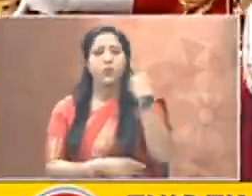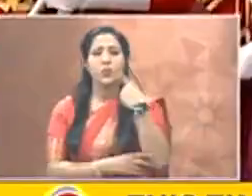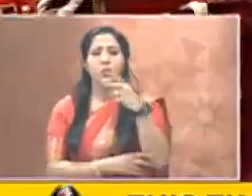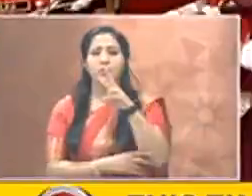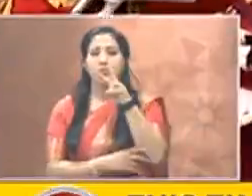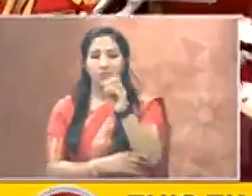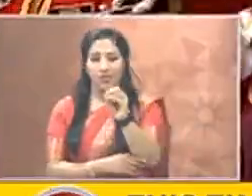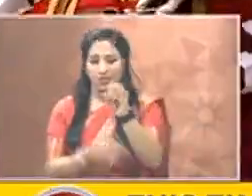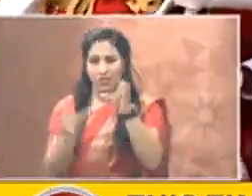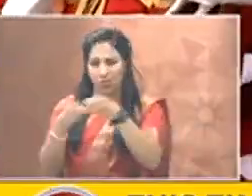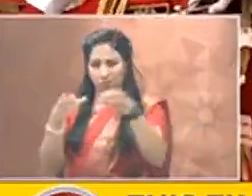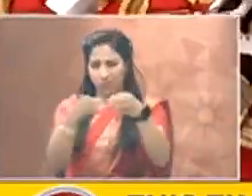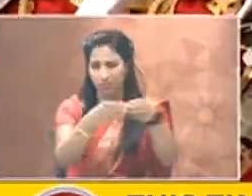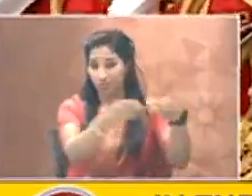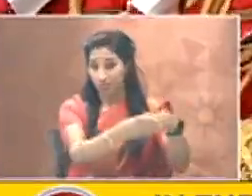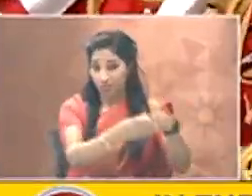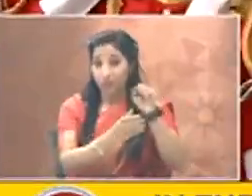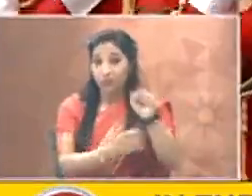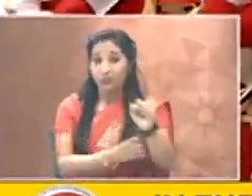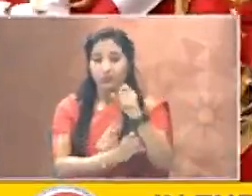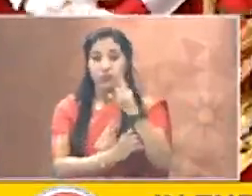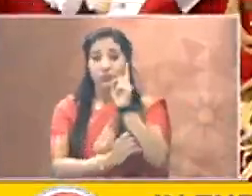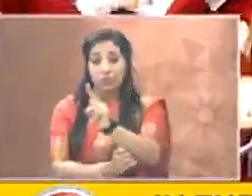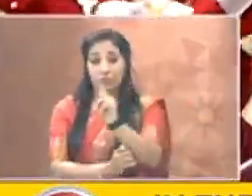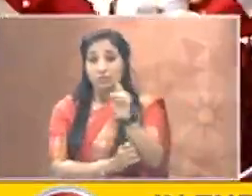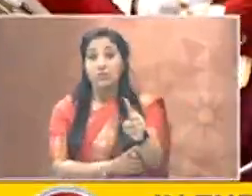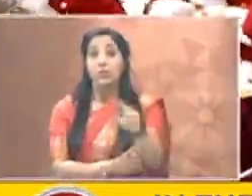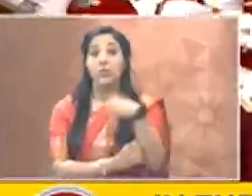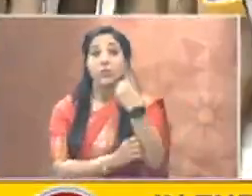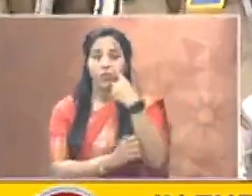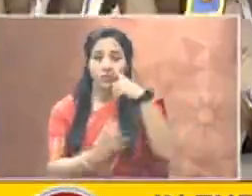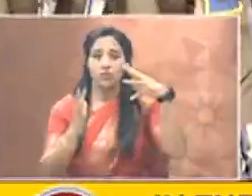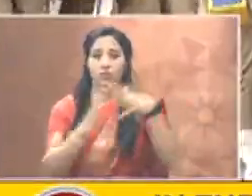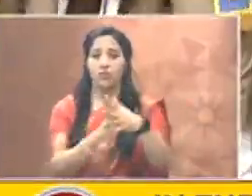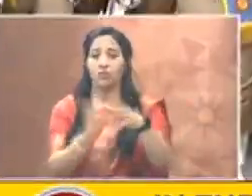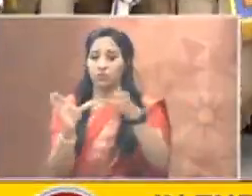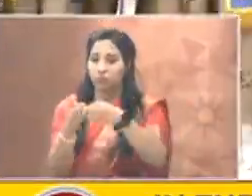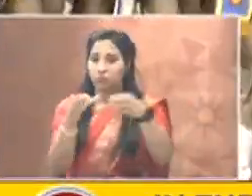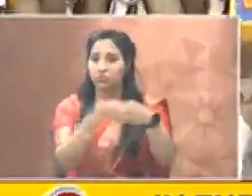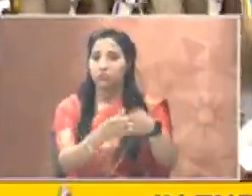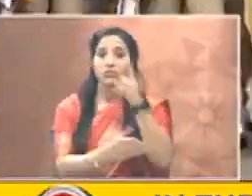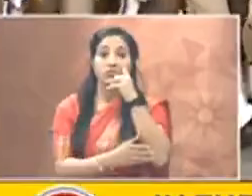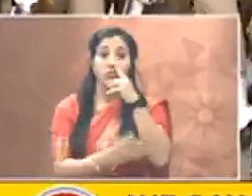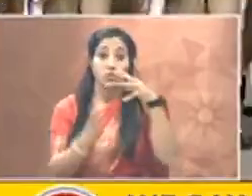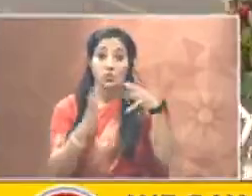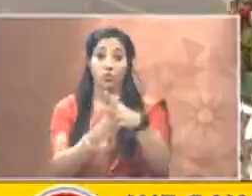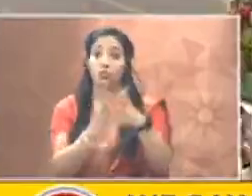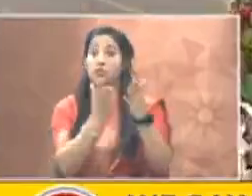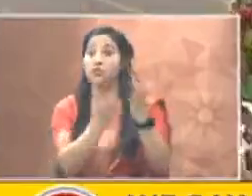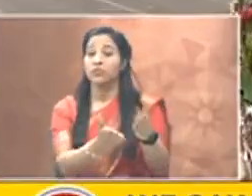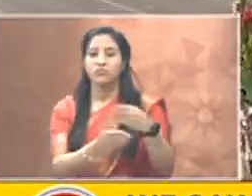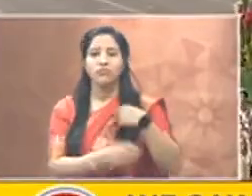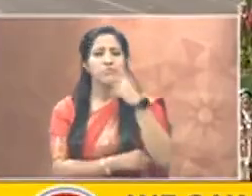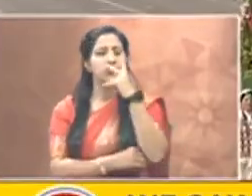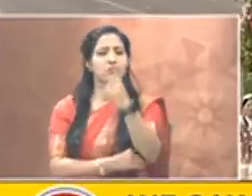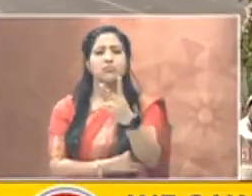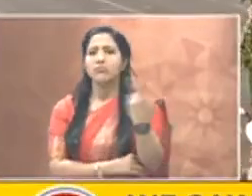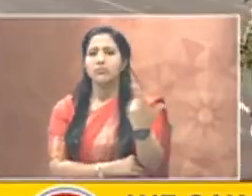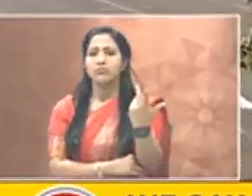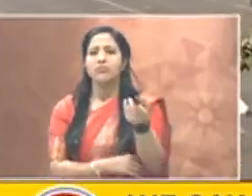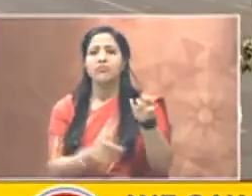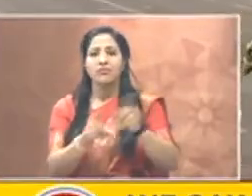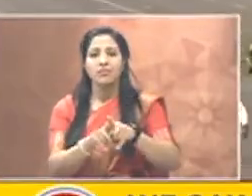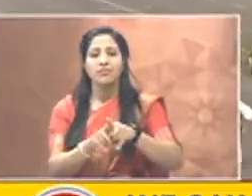20 दस्तों में से 11 दस्ते महिलाओं के ही थे। हमने देखा कि